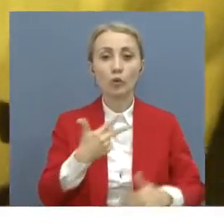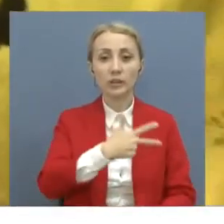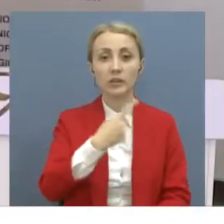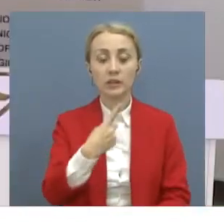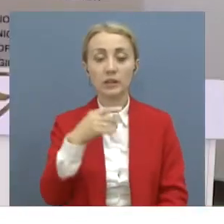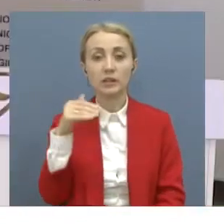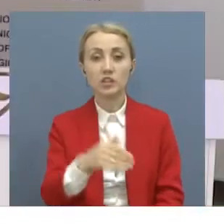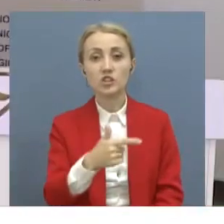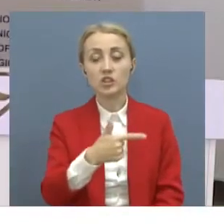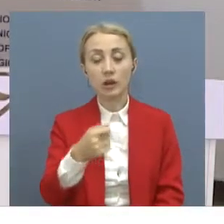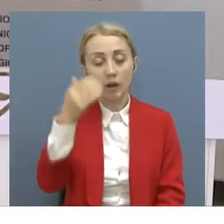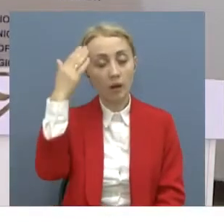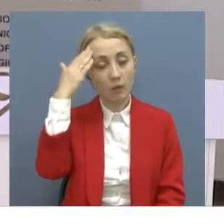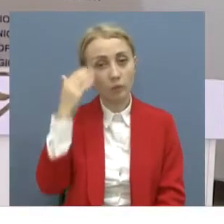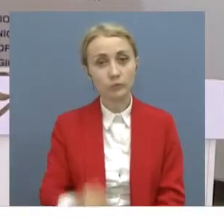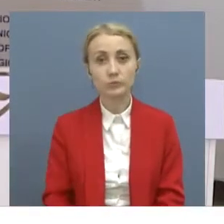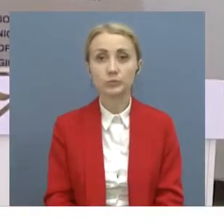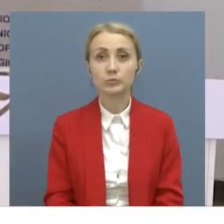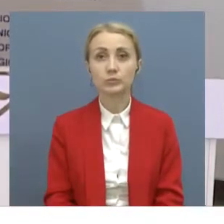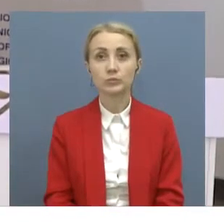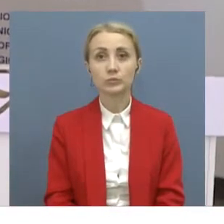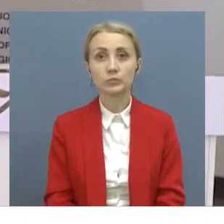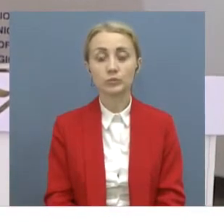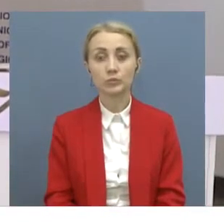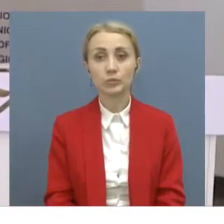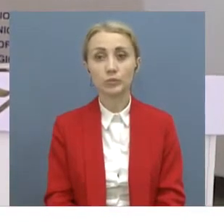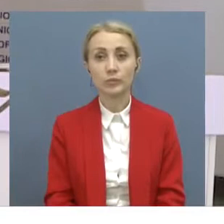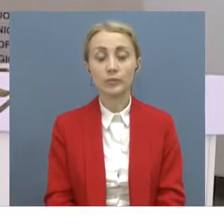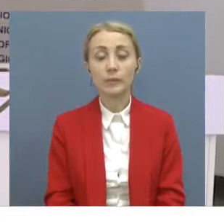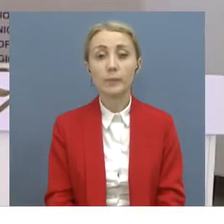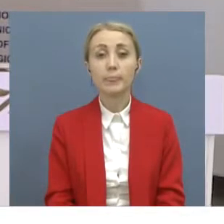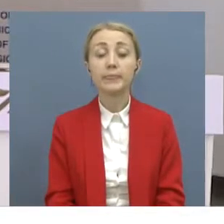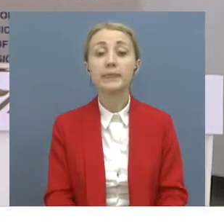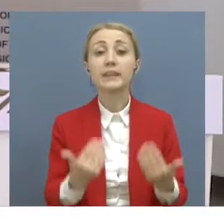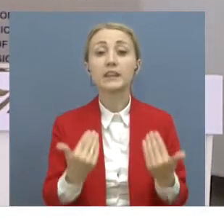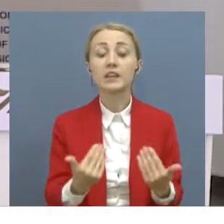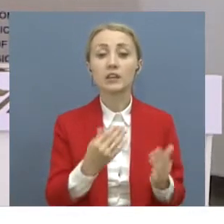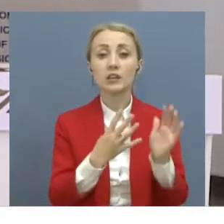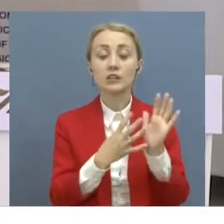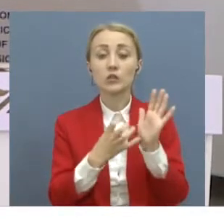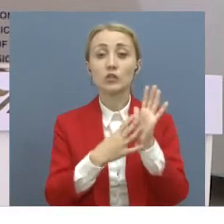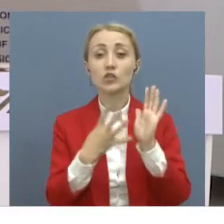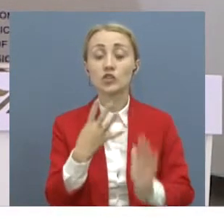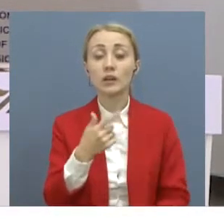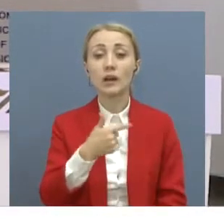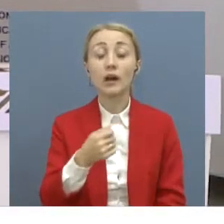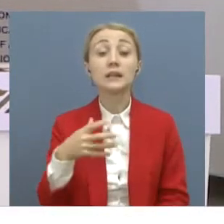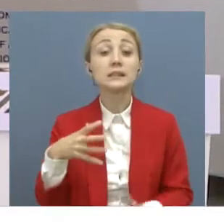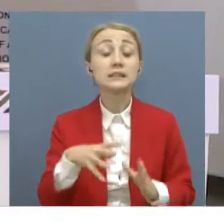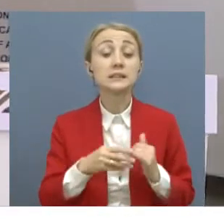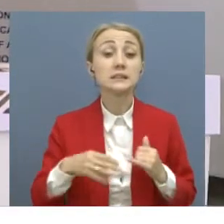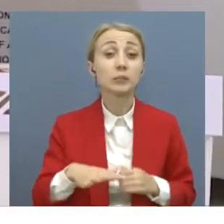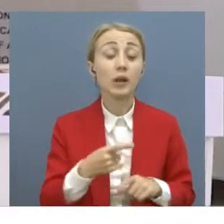зор. 2021 года вступает в силу требования по обязательному 2021 жылдан бастап субсидия алу үшін міндетті